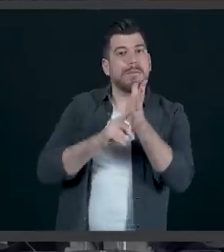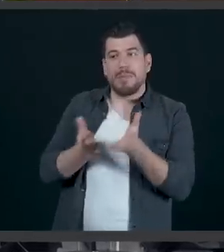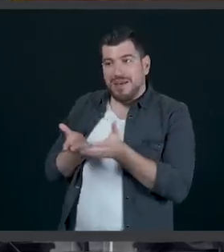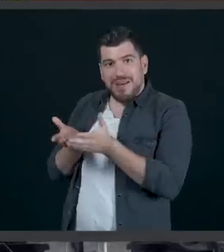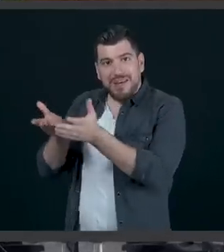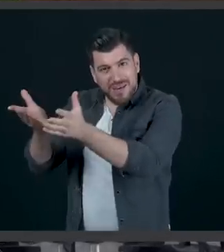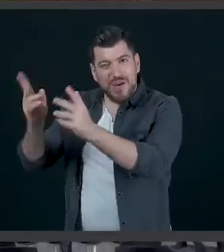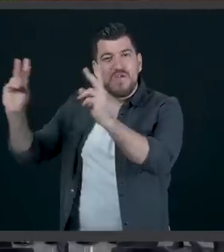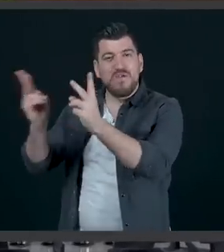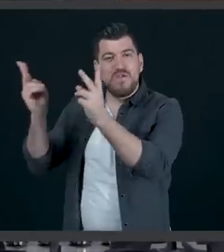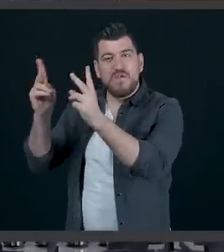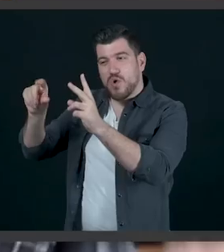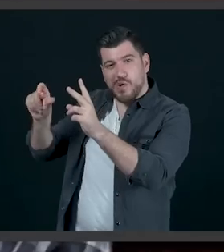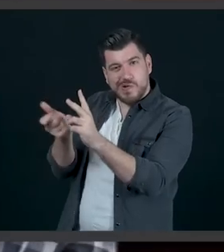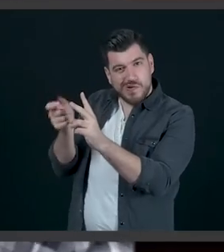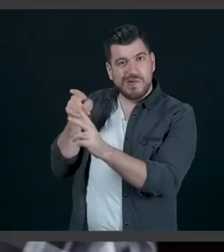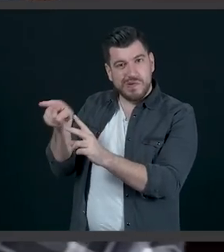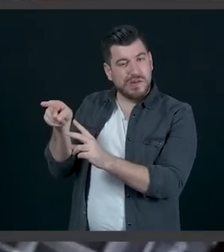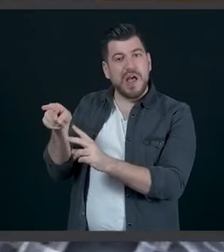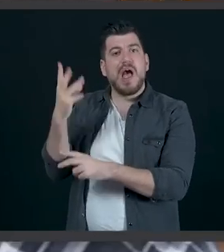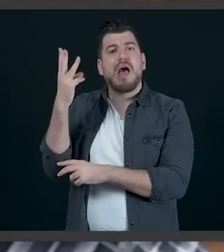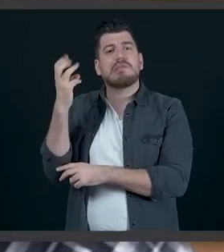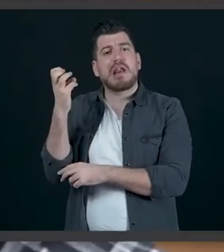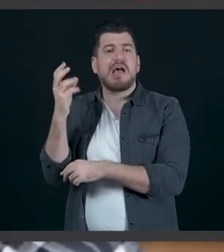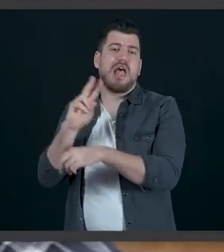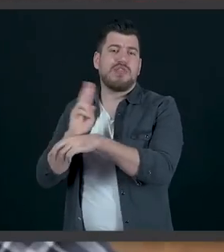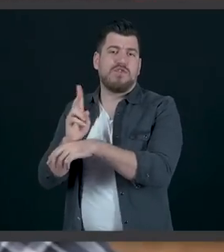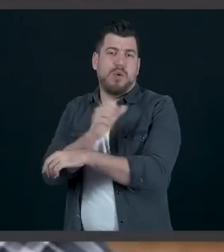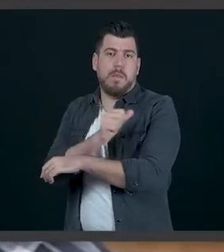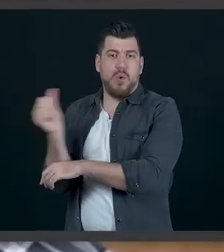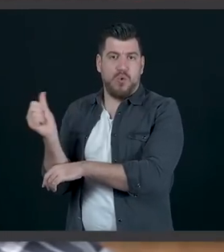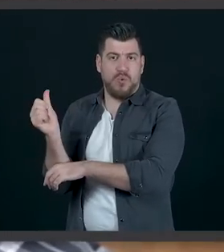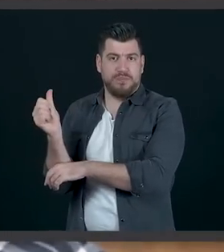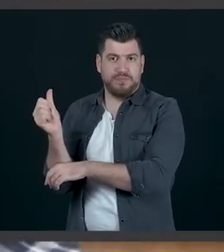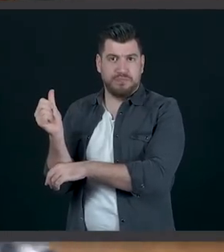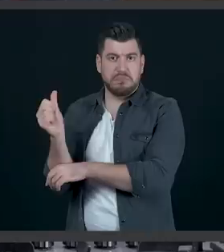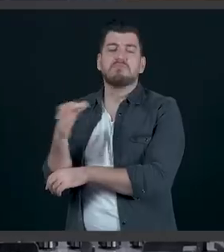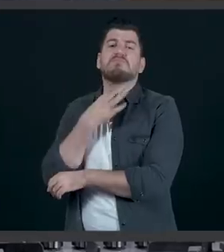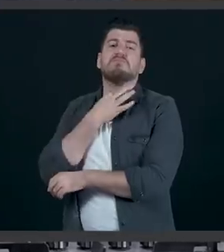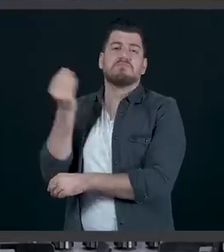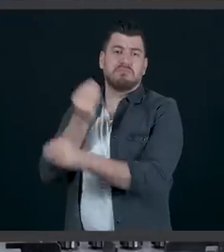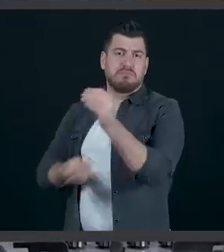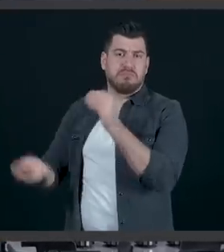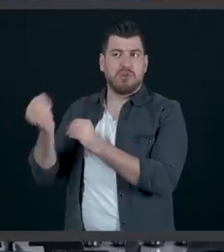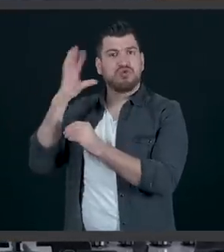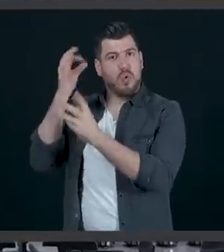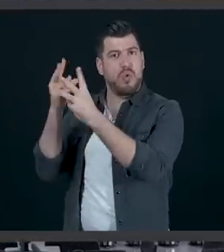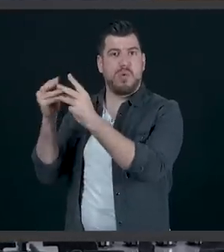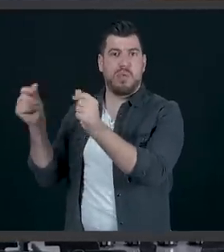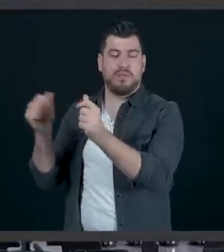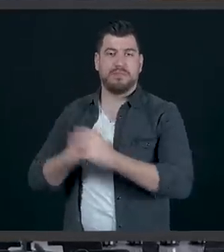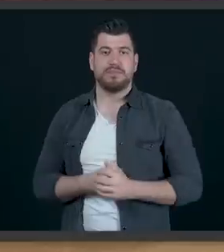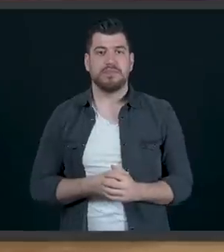και να βάλετε στο φούρνο μικροκυμάτων για 30 δευτερόλεπτα. Δεν χρειάζεται παραπάνω, 30 δευτερόλεπτα είναι